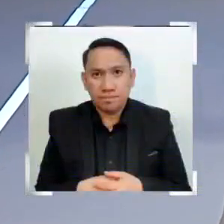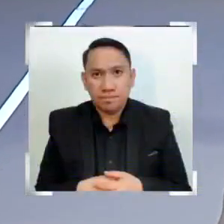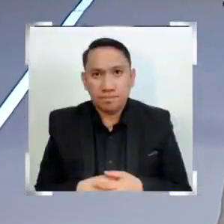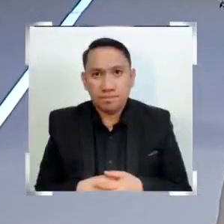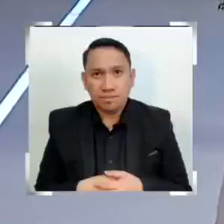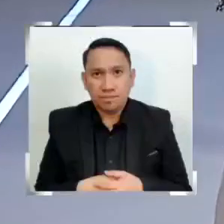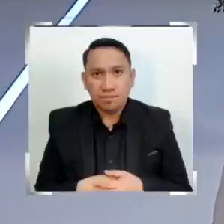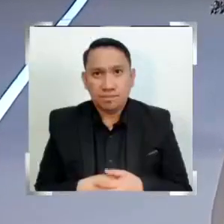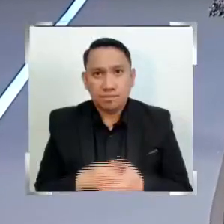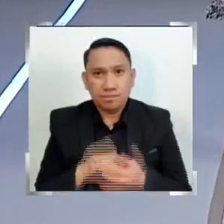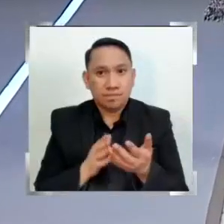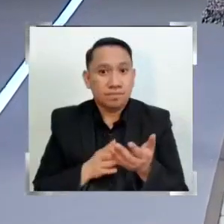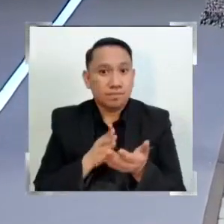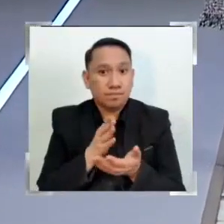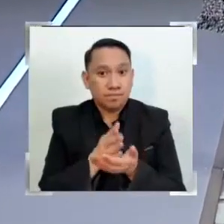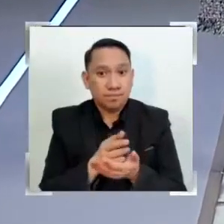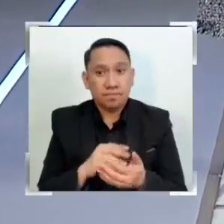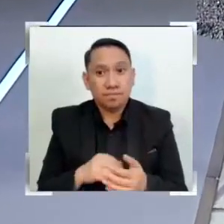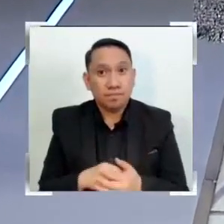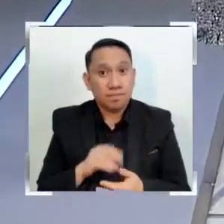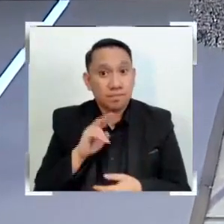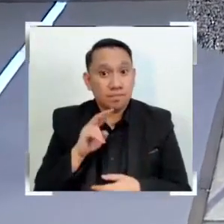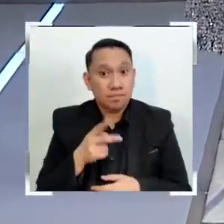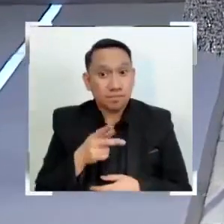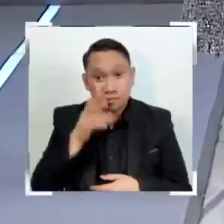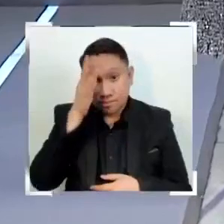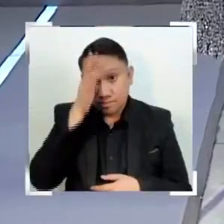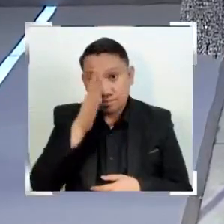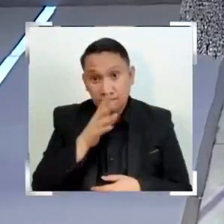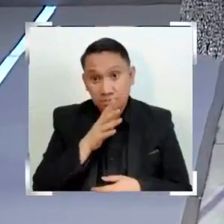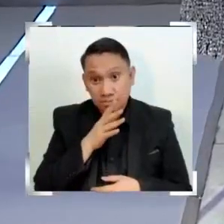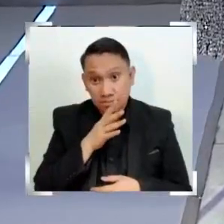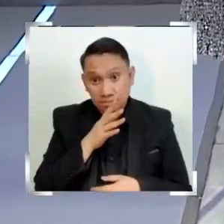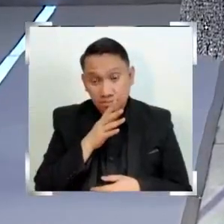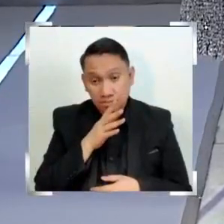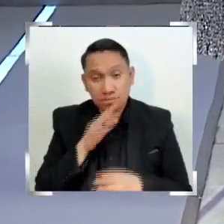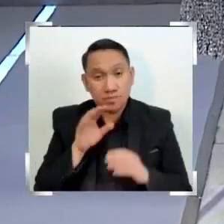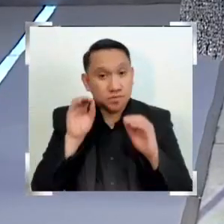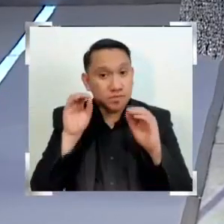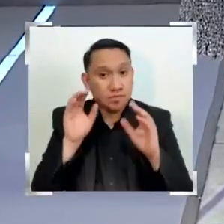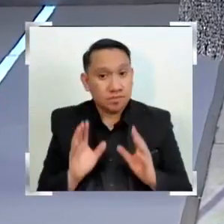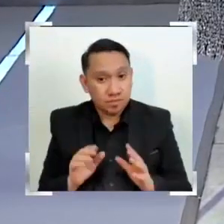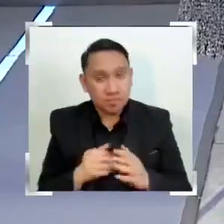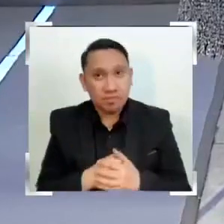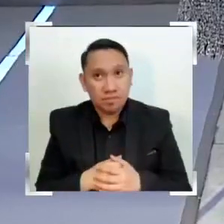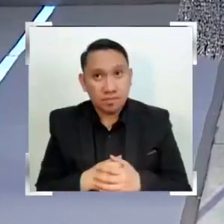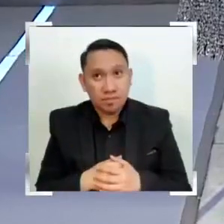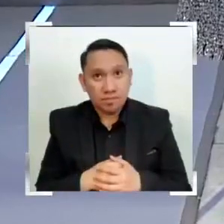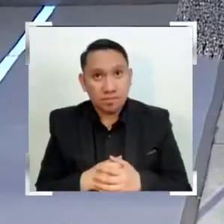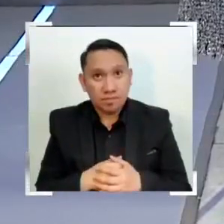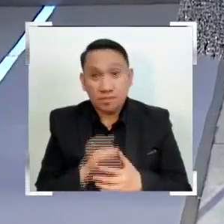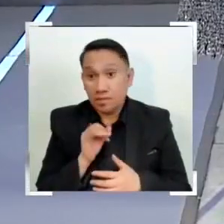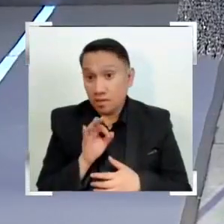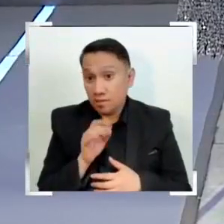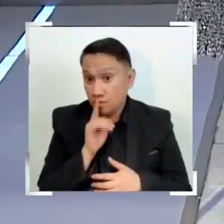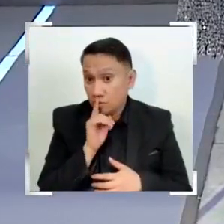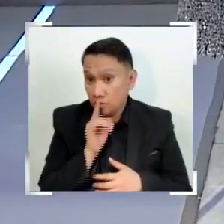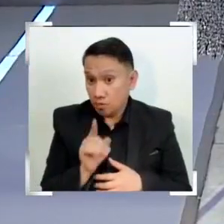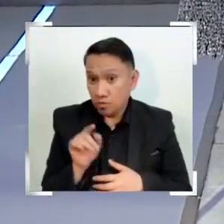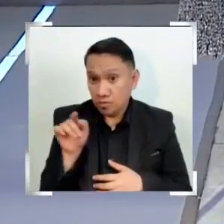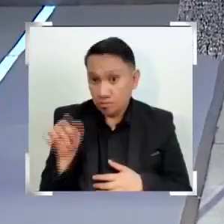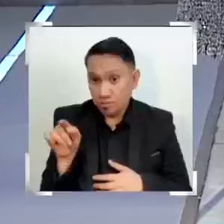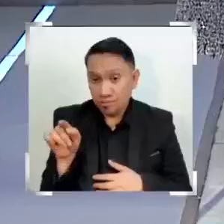Sa school, itinuturing na pangalawang magulang ang mga guro. Paano kung literal na magulang ang maging papel